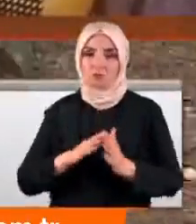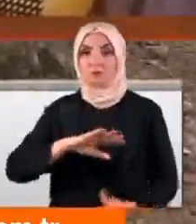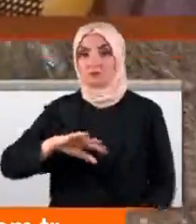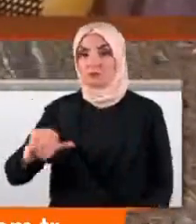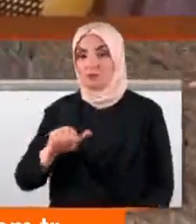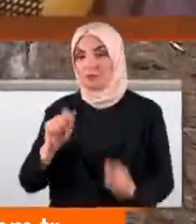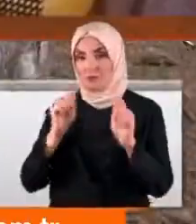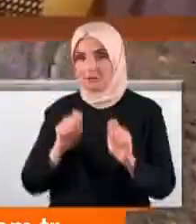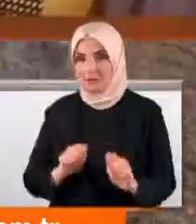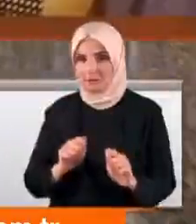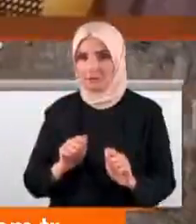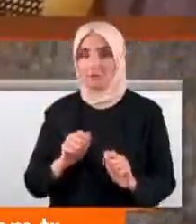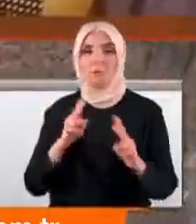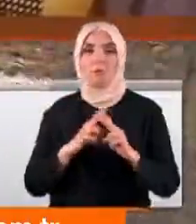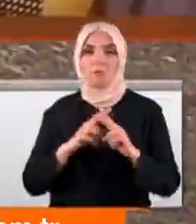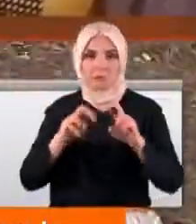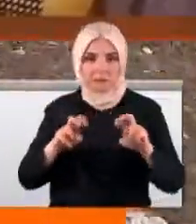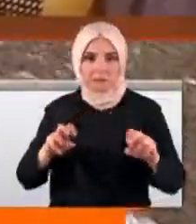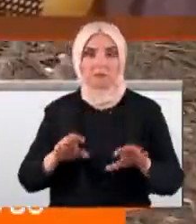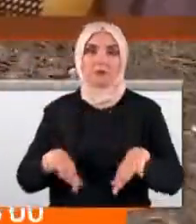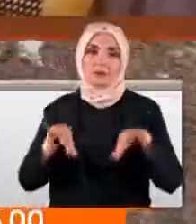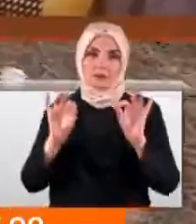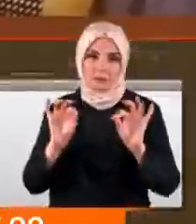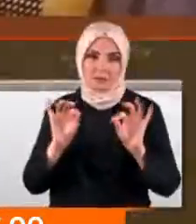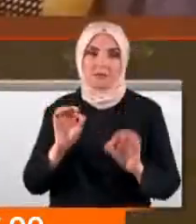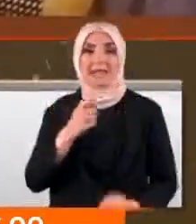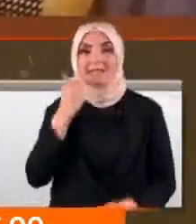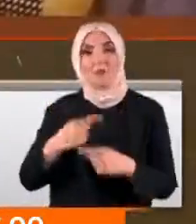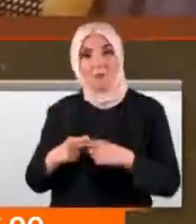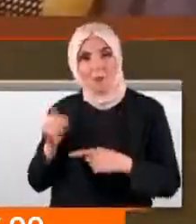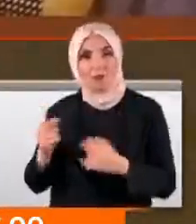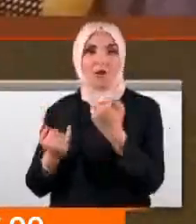eski ortak, kardeşi ve kardeşinin sevgilisi gözaltına alındı.